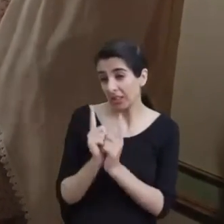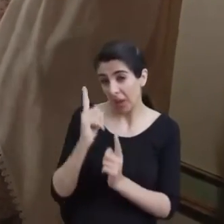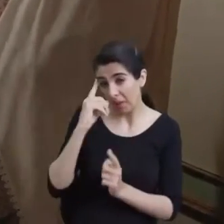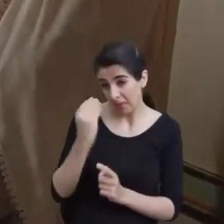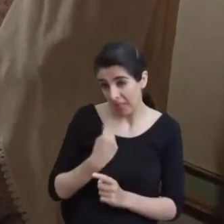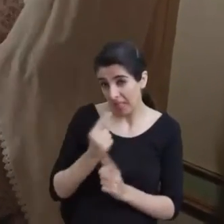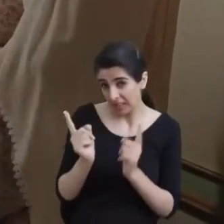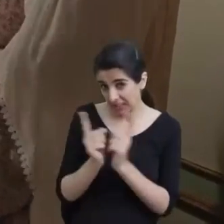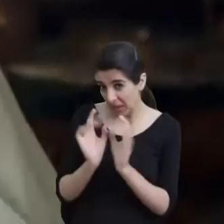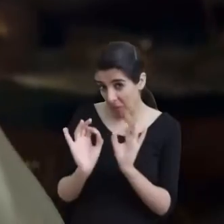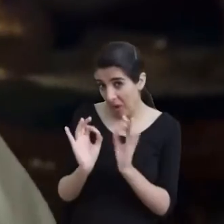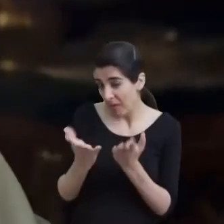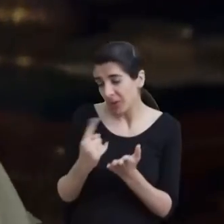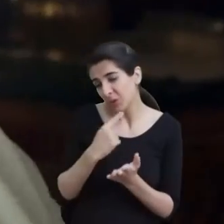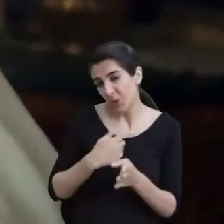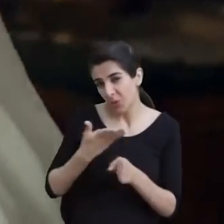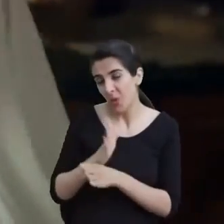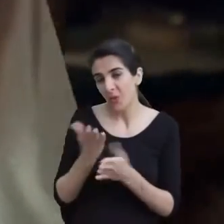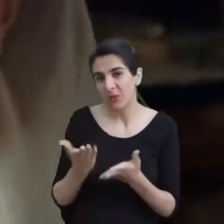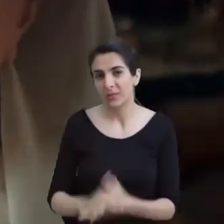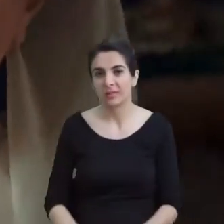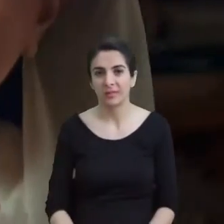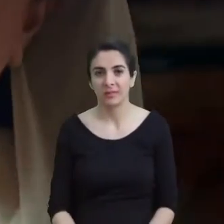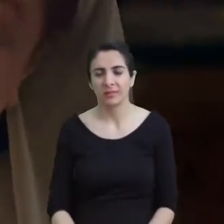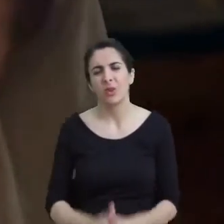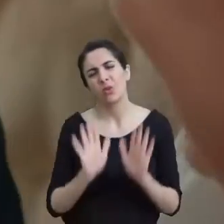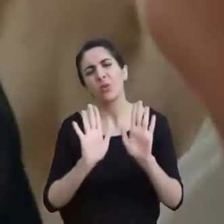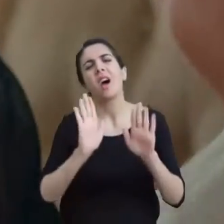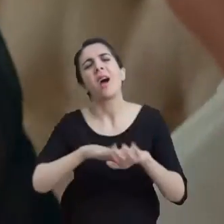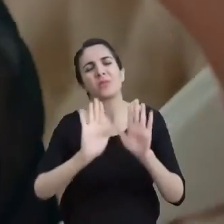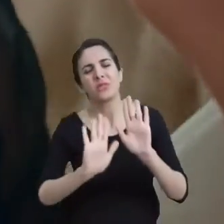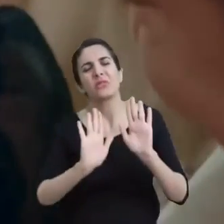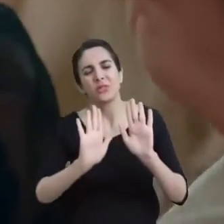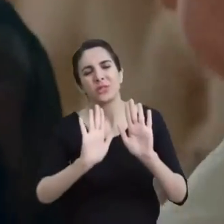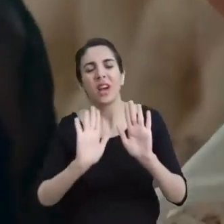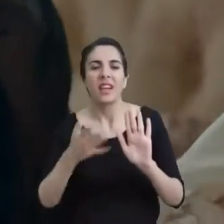Bu kadarcık mı öğrendi? Bu kadarcık mı? Göbeğinden gıdıklıyor.